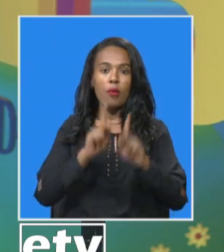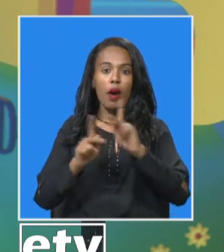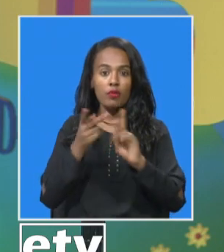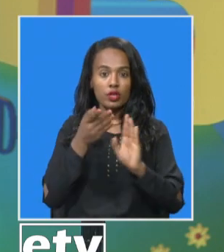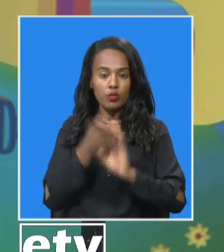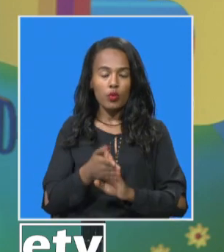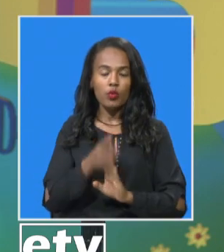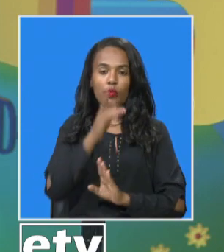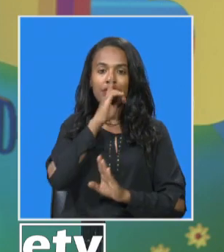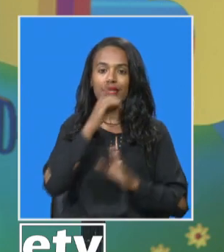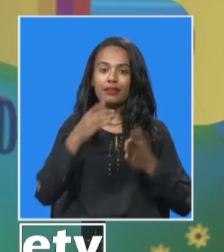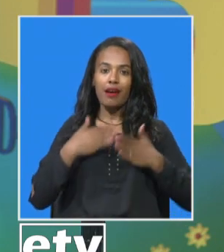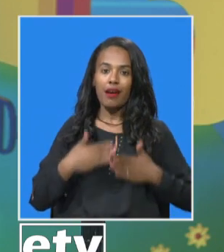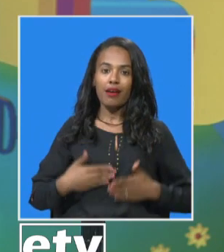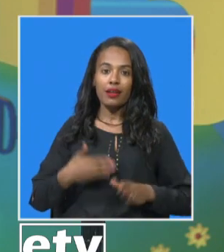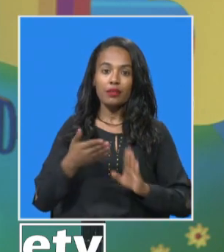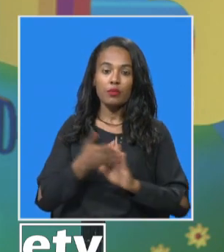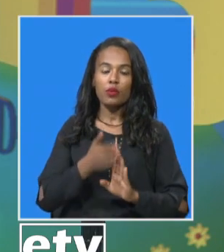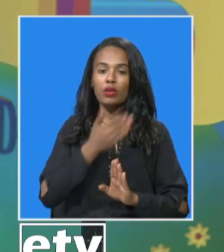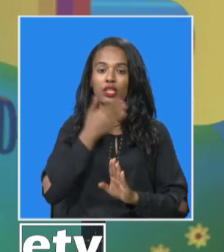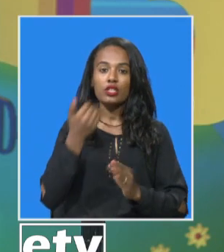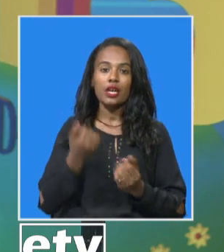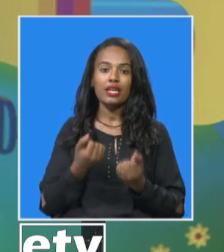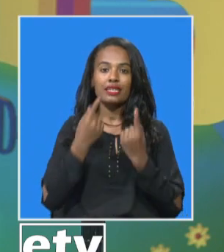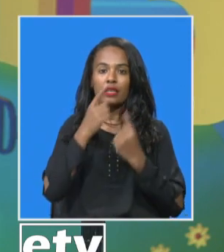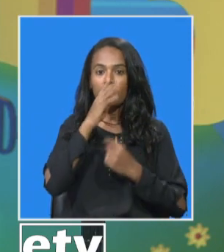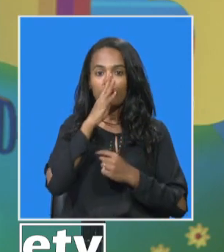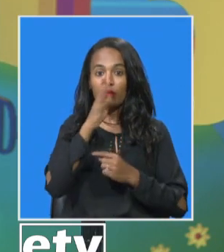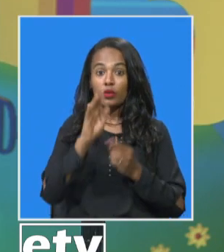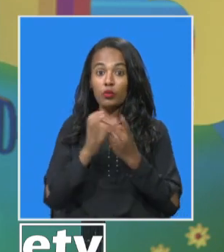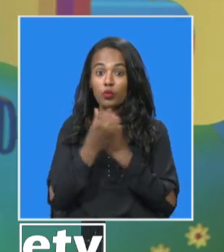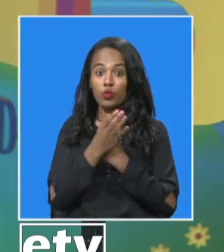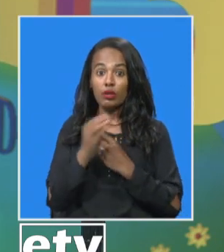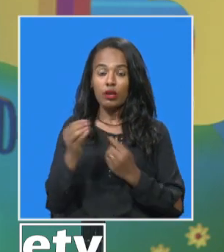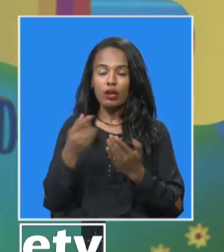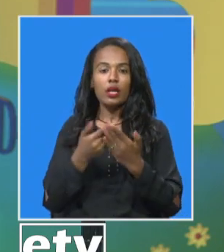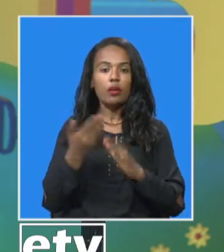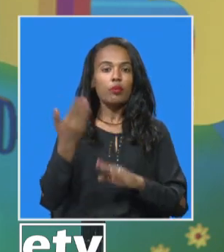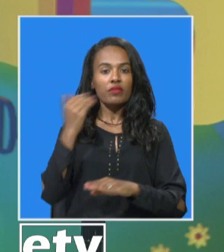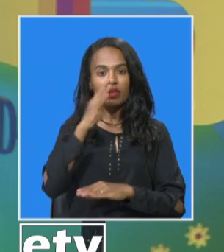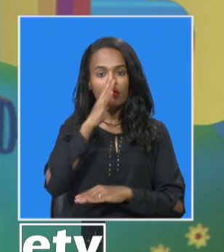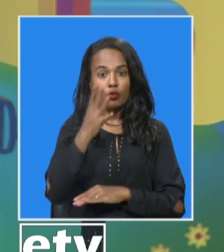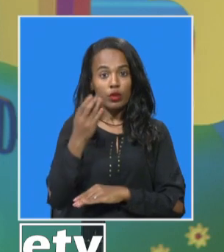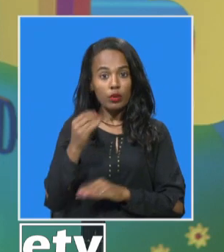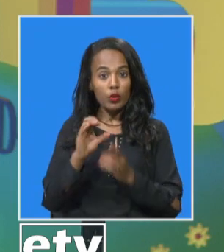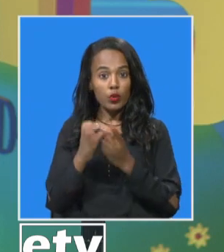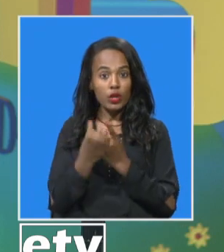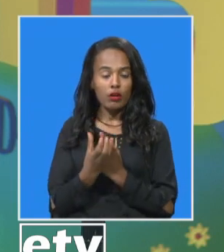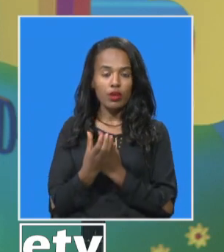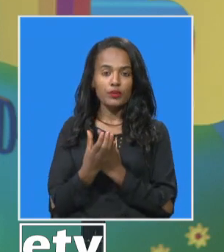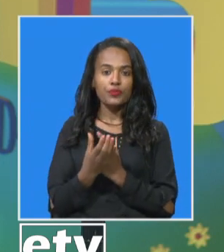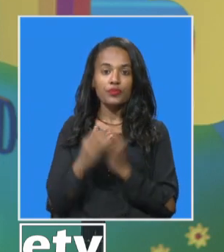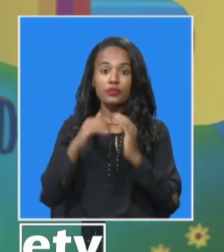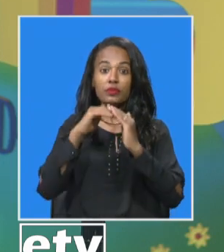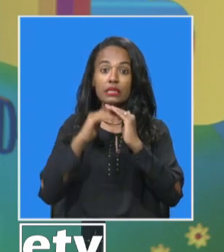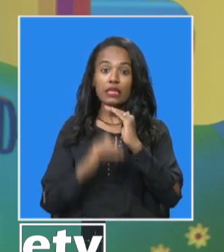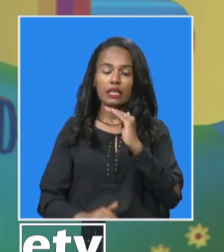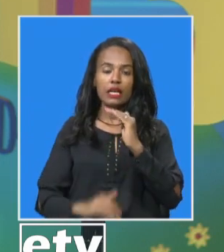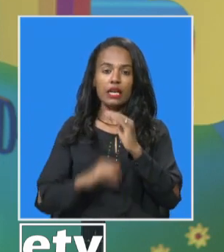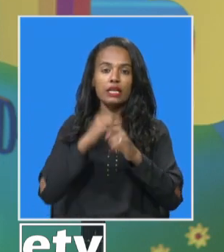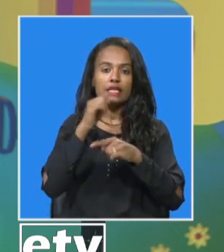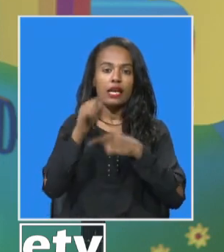ዘንድ በጸጥታ አካላትም ዘንድ የተሻለ ግንዛቤ የተፈጠረበት ሁኔታና ይሄ በፊት ተፈጥሮ የነበረው ሁኔታ እየቀነሰ